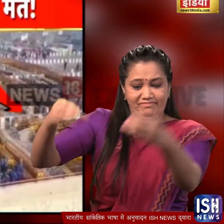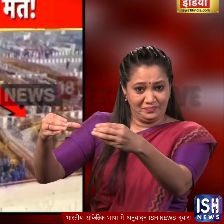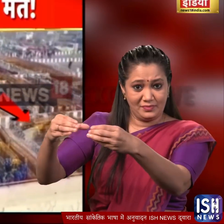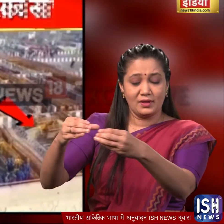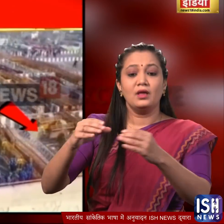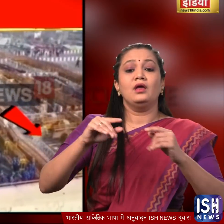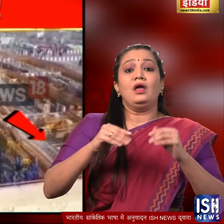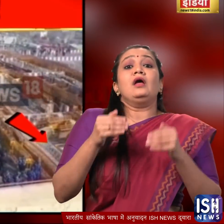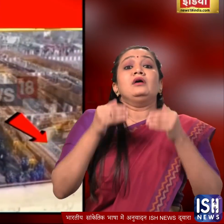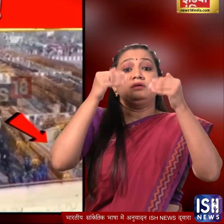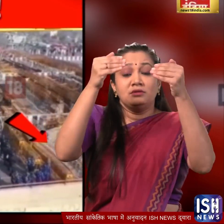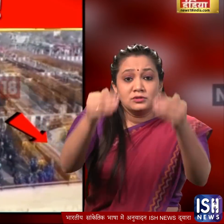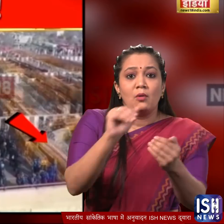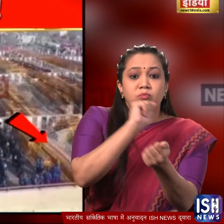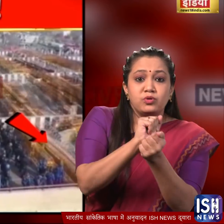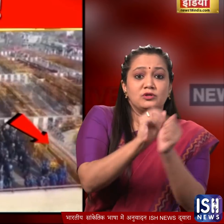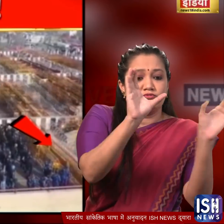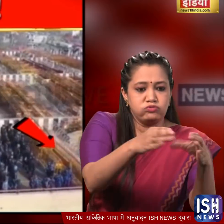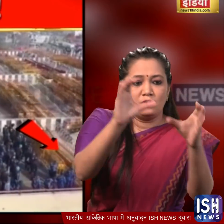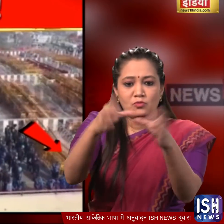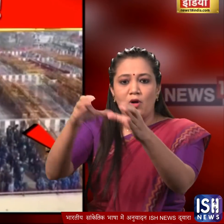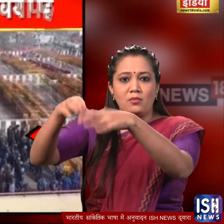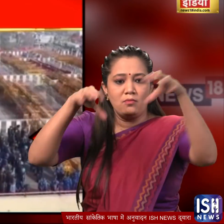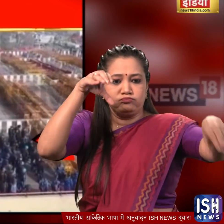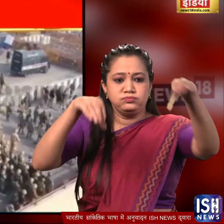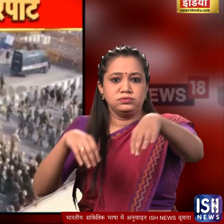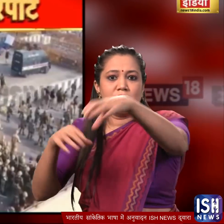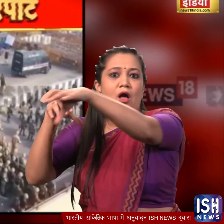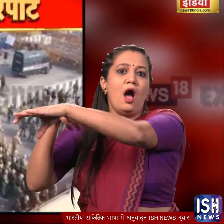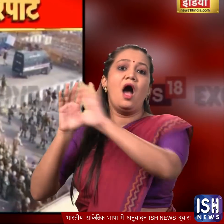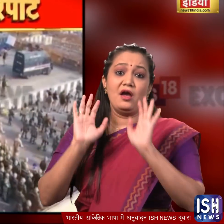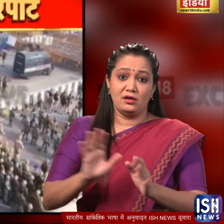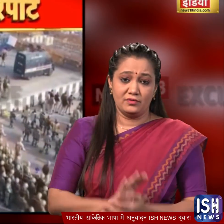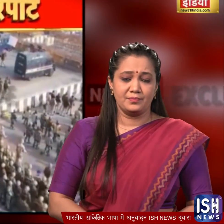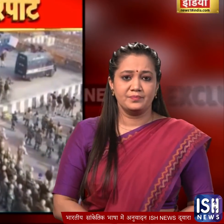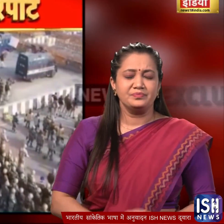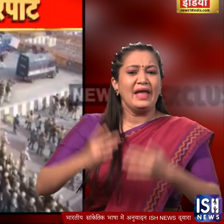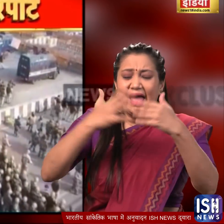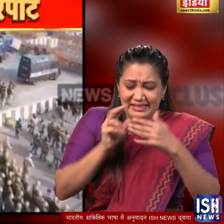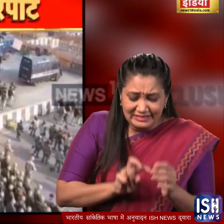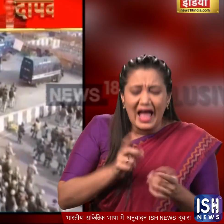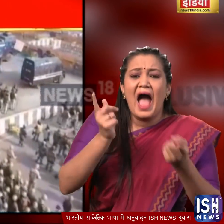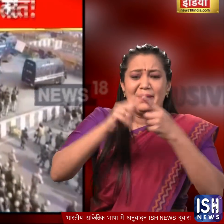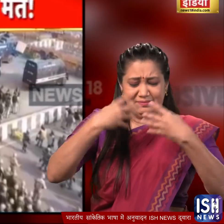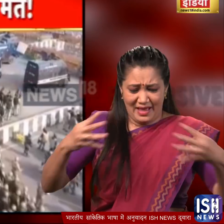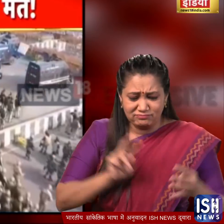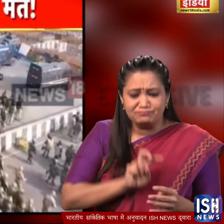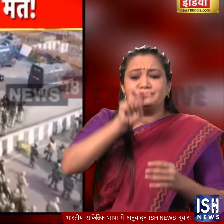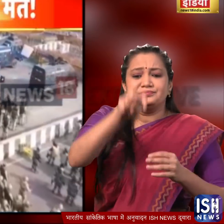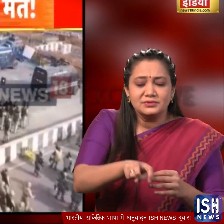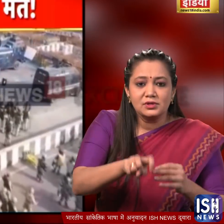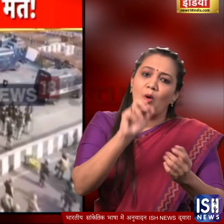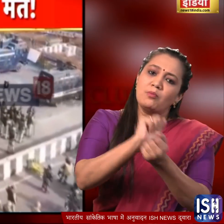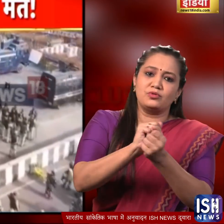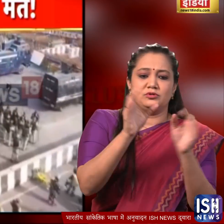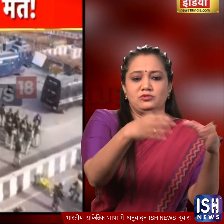इसके बाद पुलिस के सैकड़ों जवान अलग अलग टुकड़ियों में तैनात हो गए ताकि कोई प्रदर्शनकारी अगर किसी तरह बैरिकेड पार भी